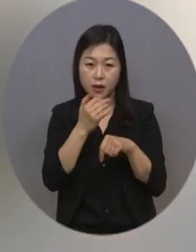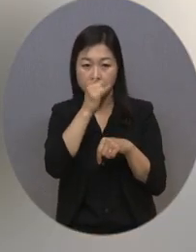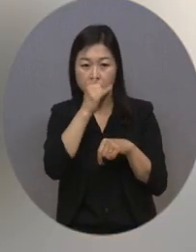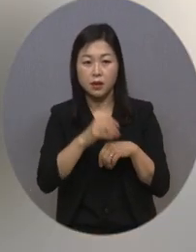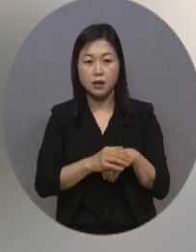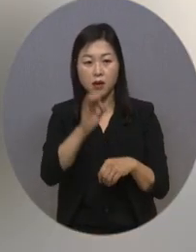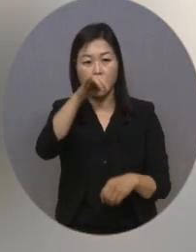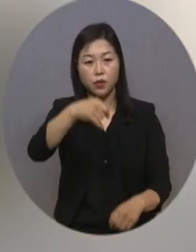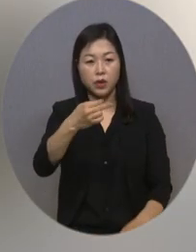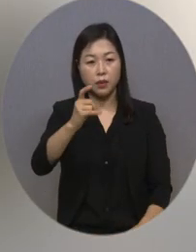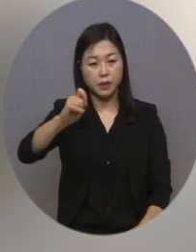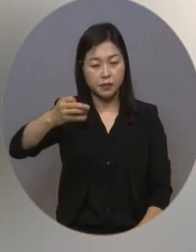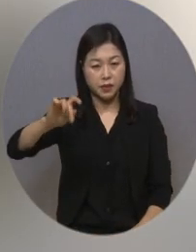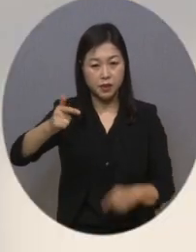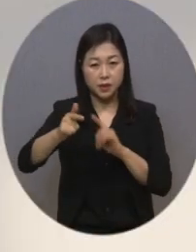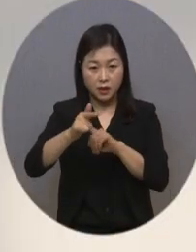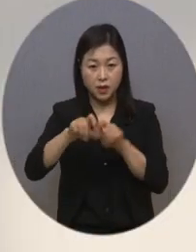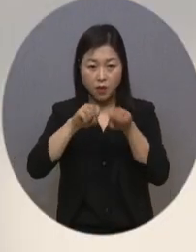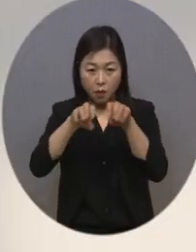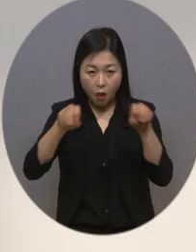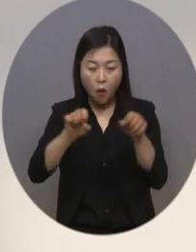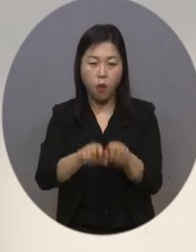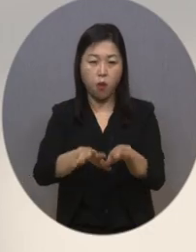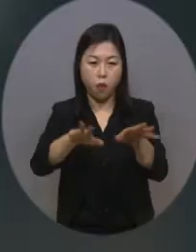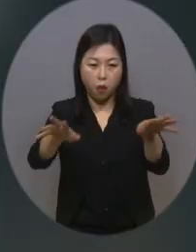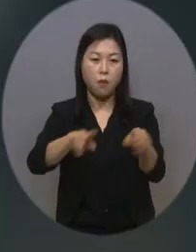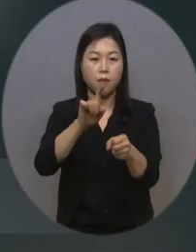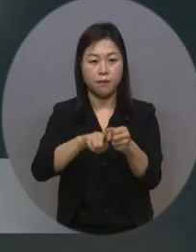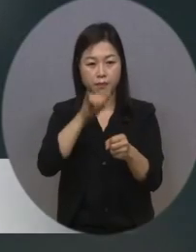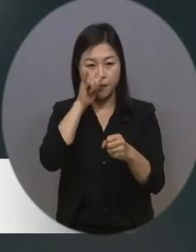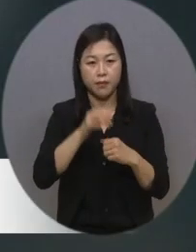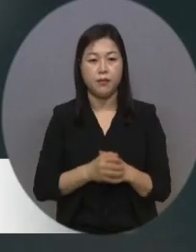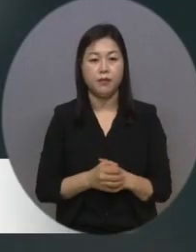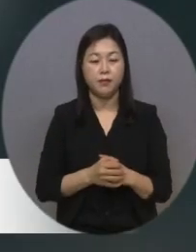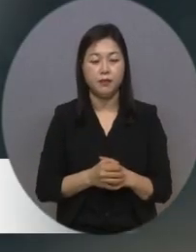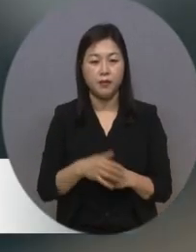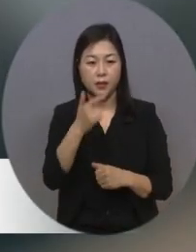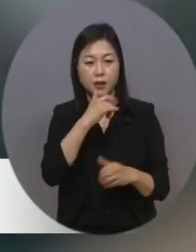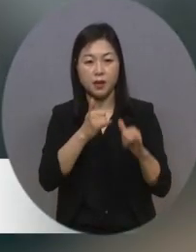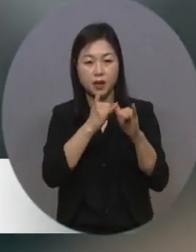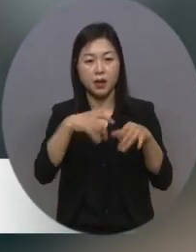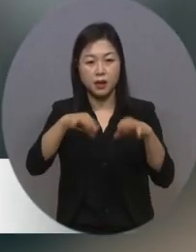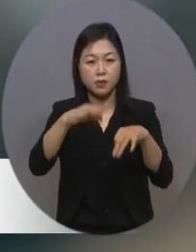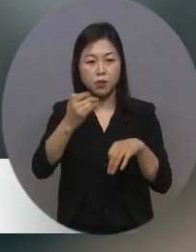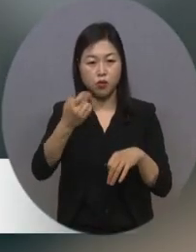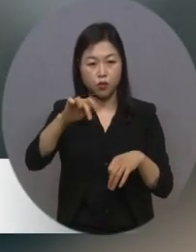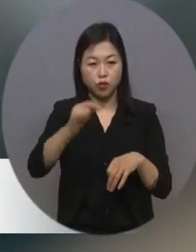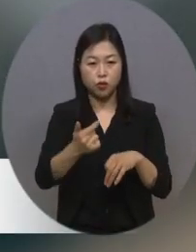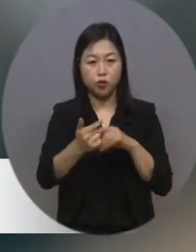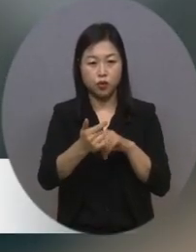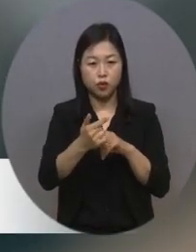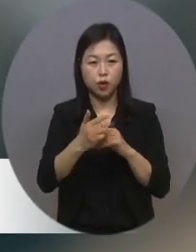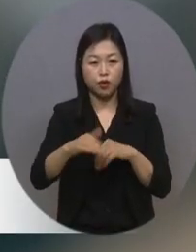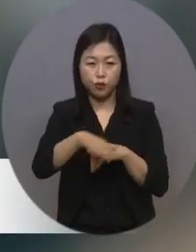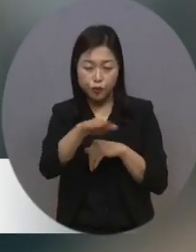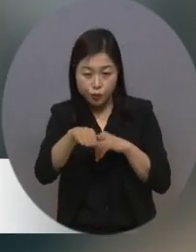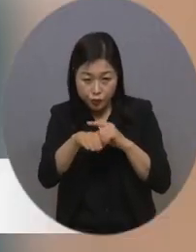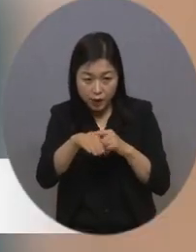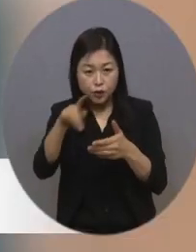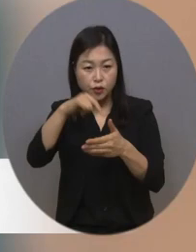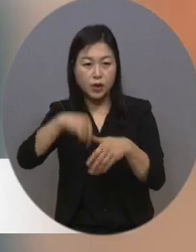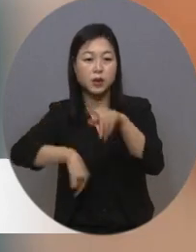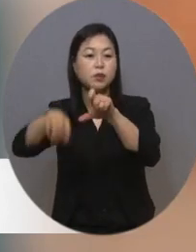위더피프틴 캠페인 확산에 초점을 맞췄습니다. 영예의 대상은 김보균 씨의 위더피프틴이